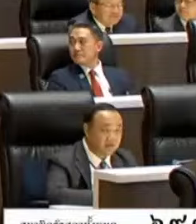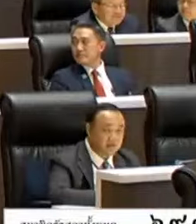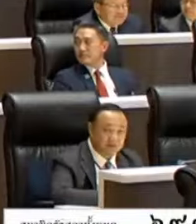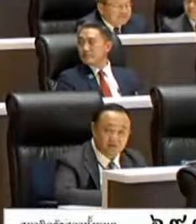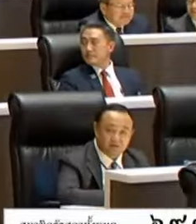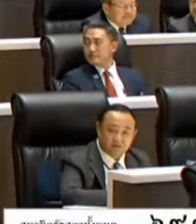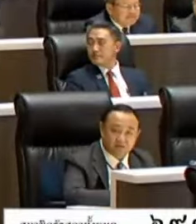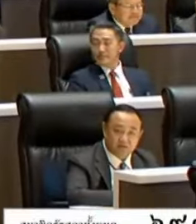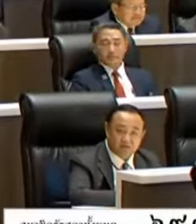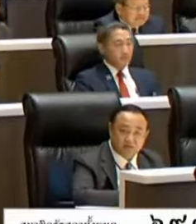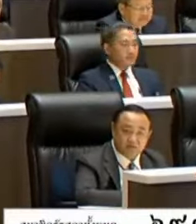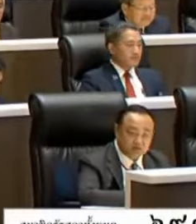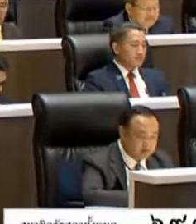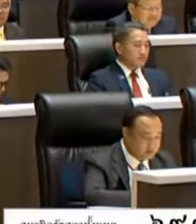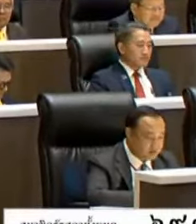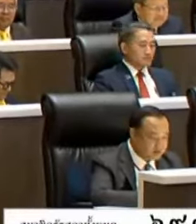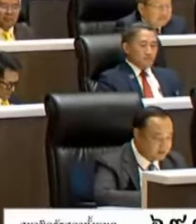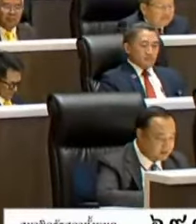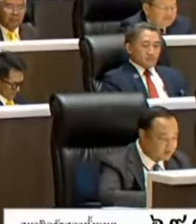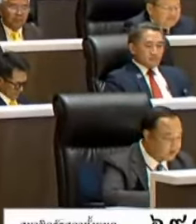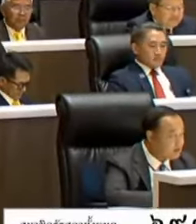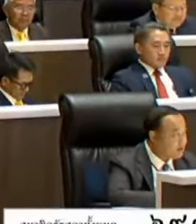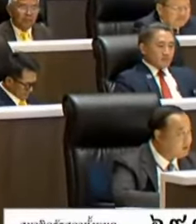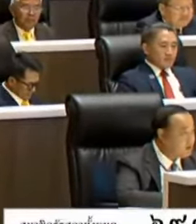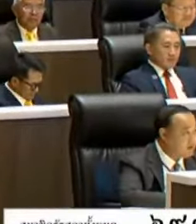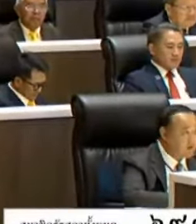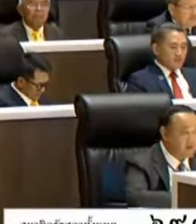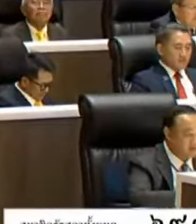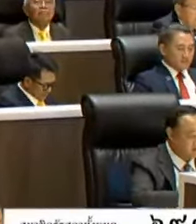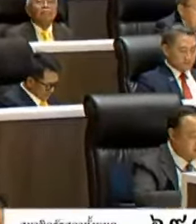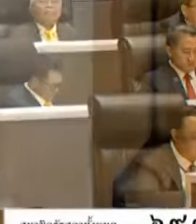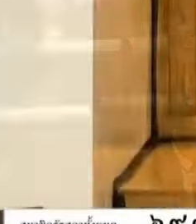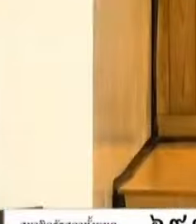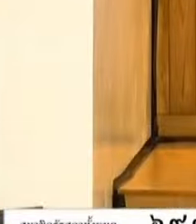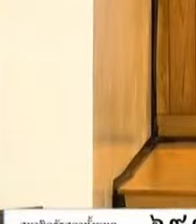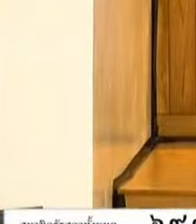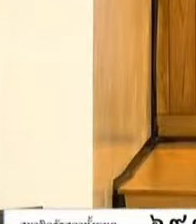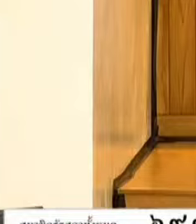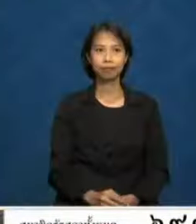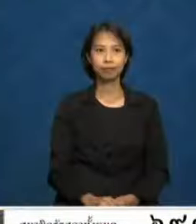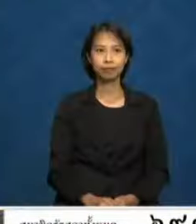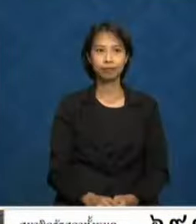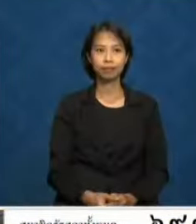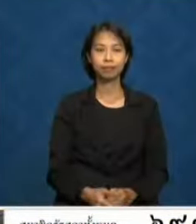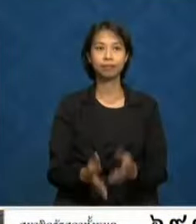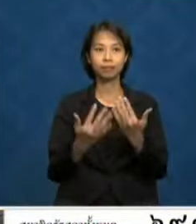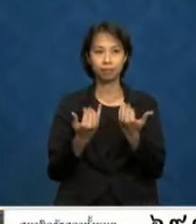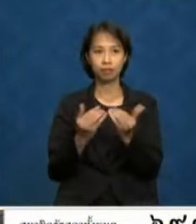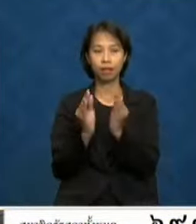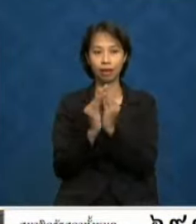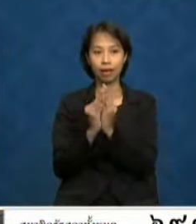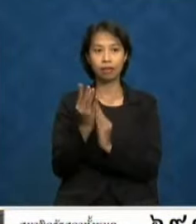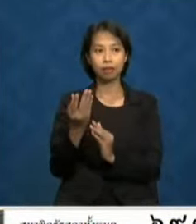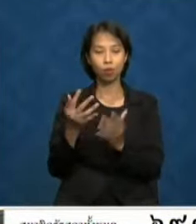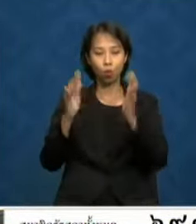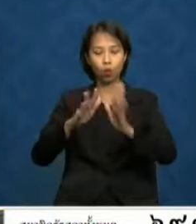แสดงตนทุกท่านแล้วนะครับผมขอปิดการแสดงตนครับเจ้าหน้าที่แสดงผลด้วยนะครับ